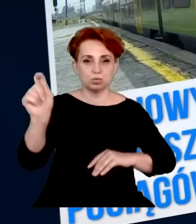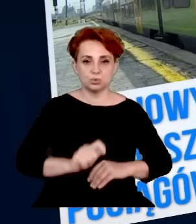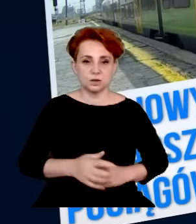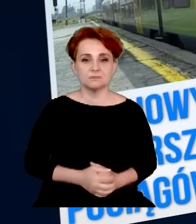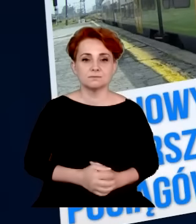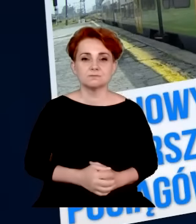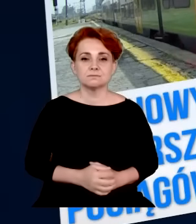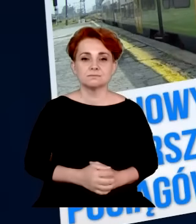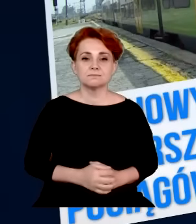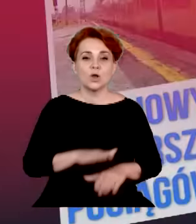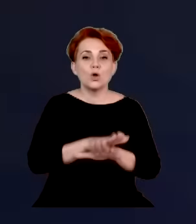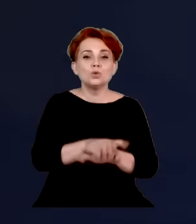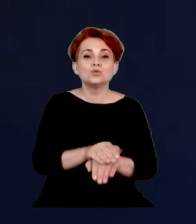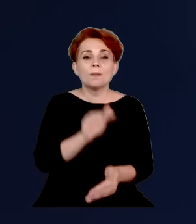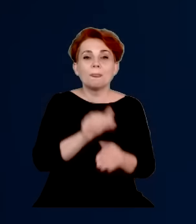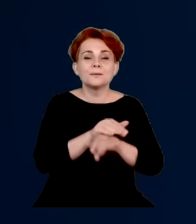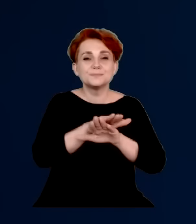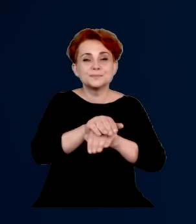żółwie wypuszczone na wolność.